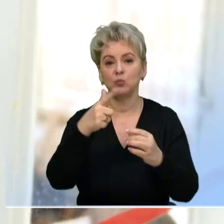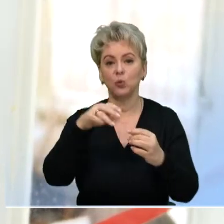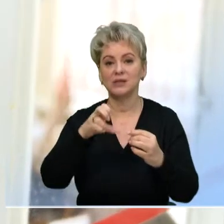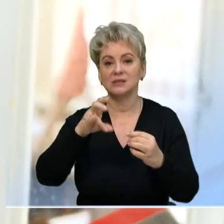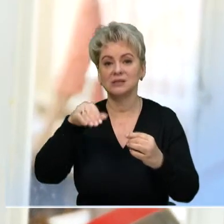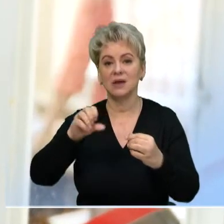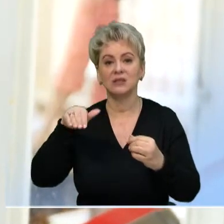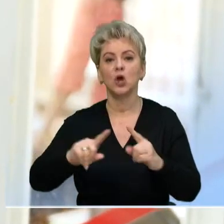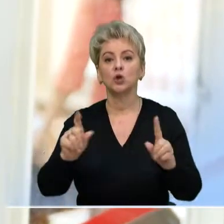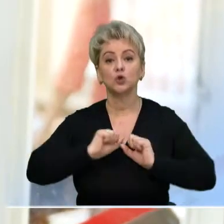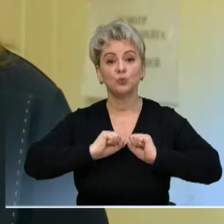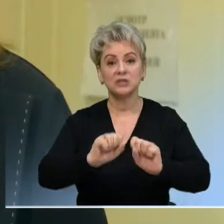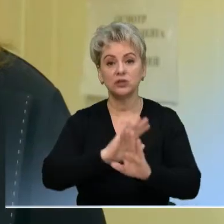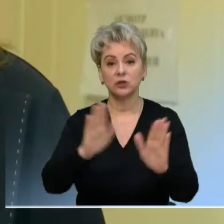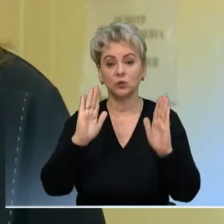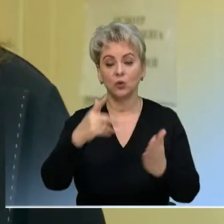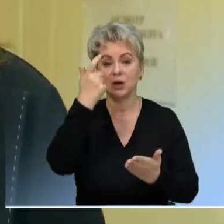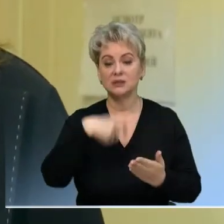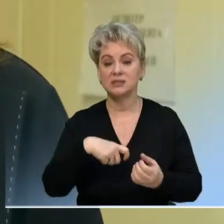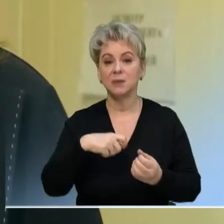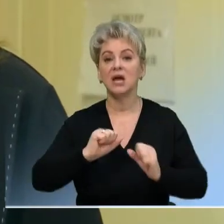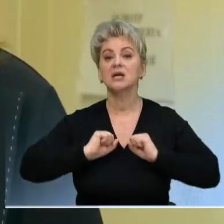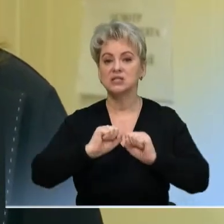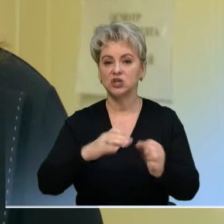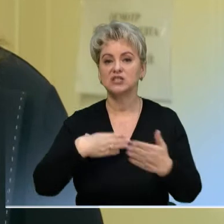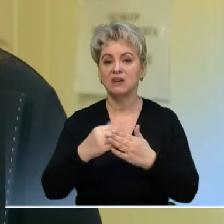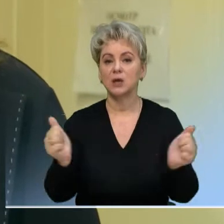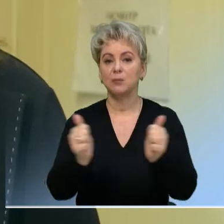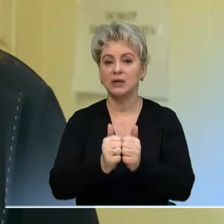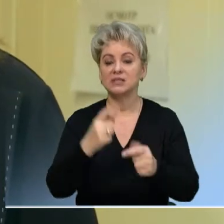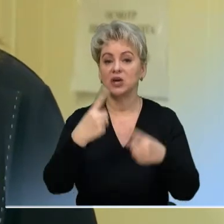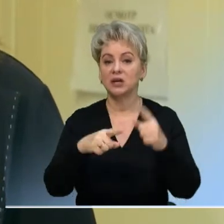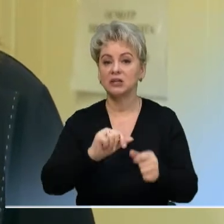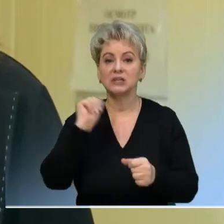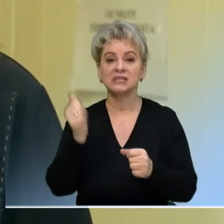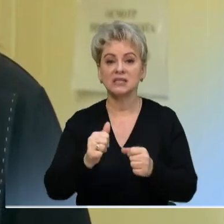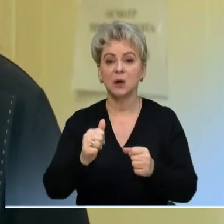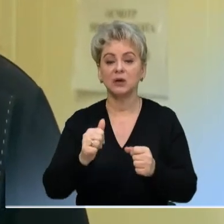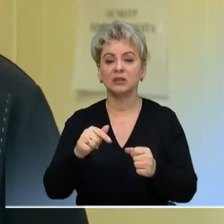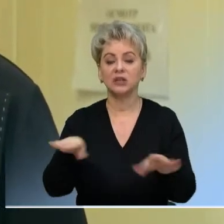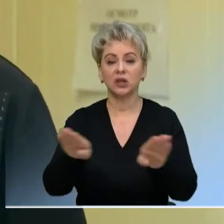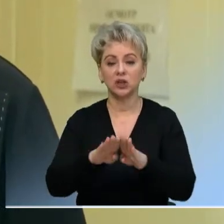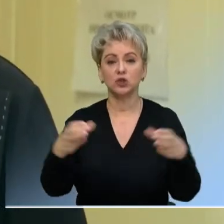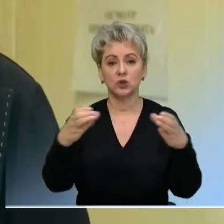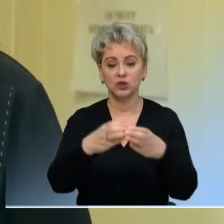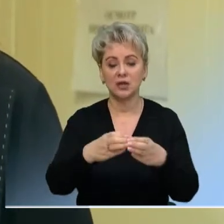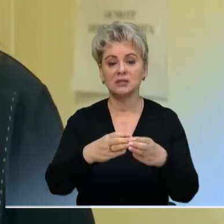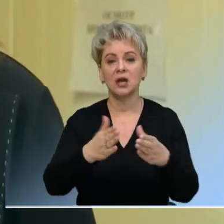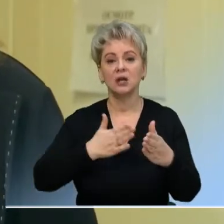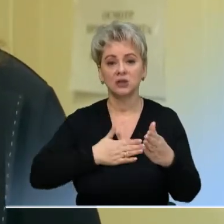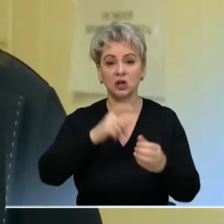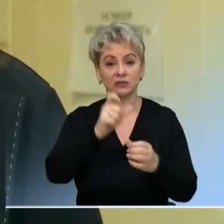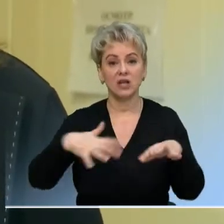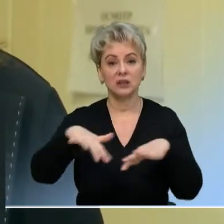иммунитет, чтобы защитить не только себя, но защитить своих близких и защитить самую уязвимую часть